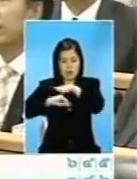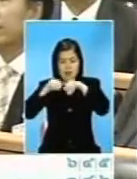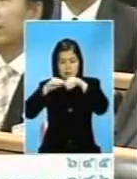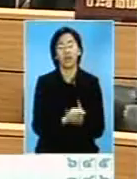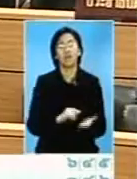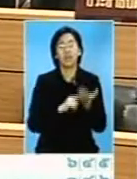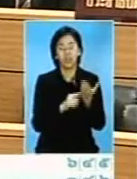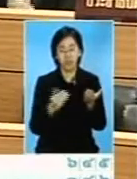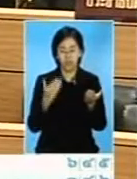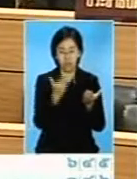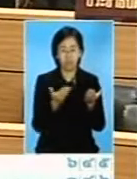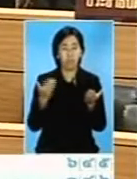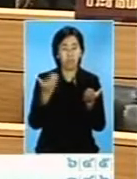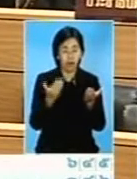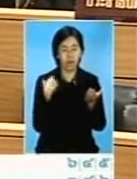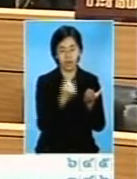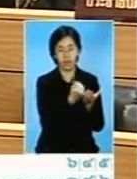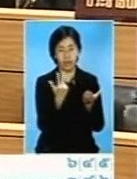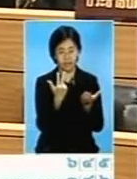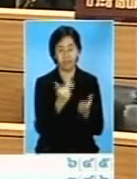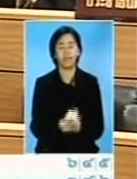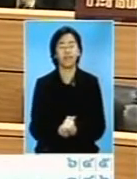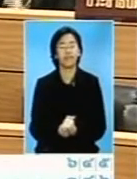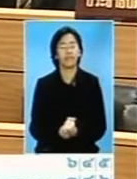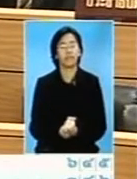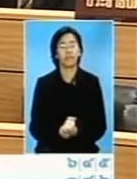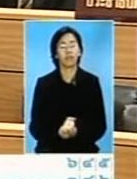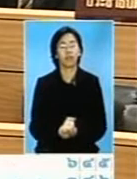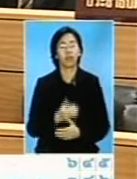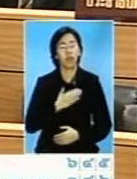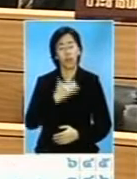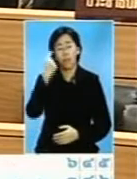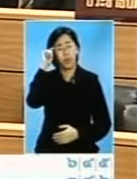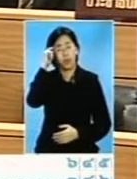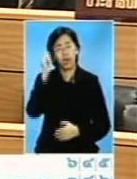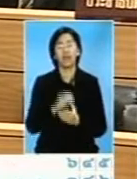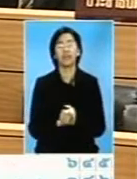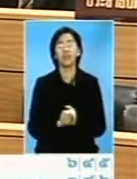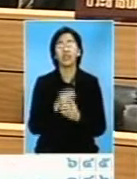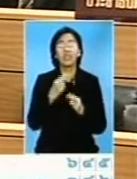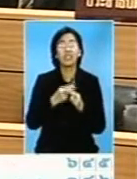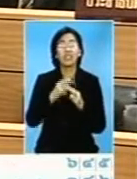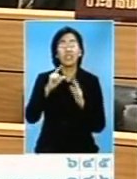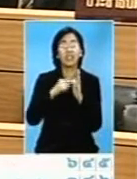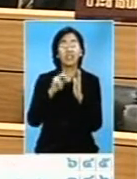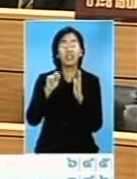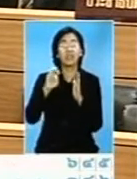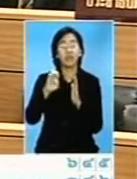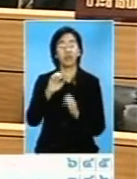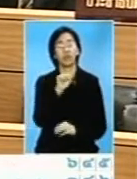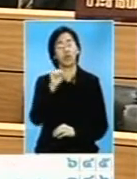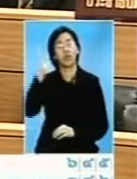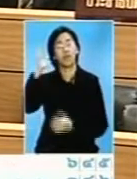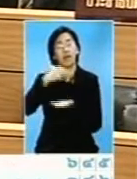าคำร้องนี้นะครับนี่นะฮะฉะนั้นพรุ่งนี้ลองจับตาดูให้ดีนะครับว่าศาลรัฐธรรมนูญซึ่